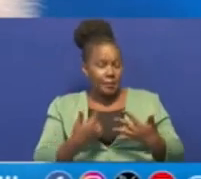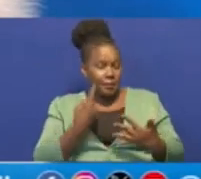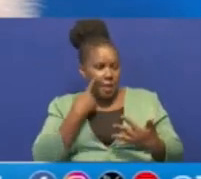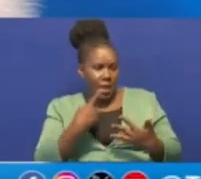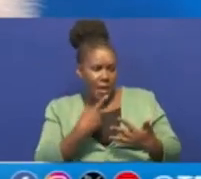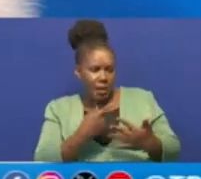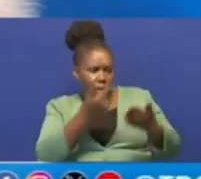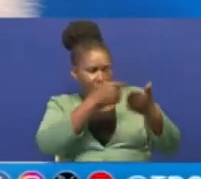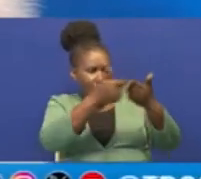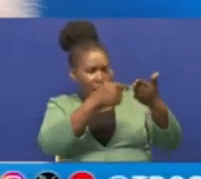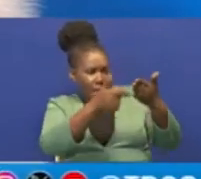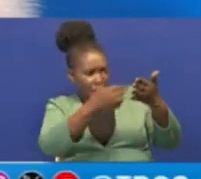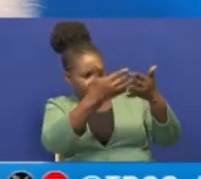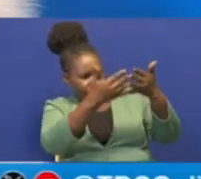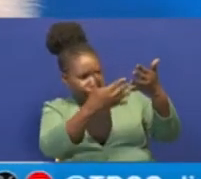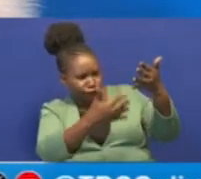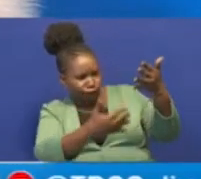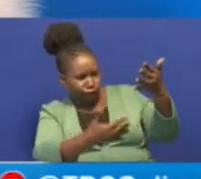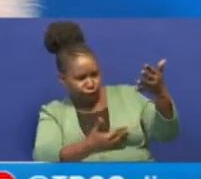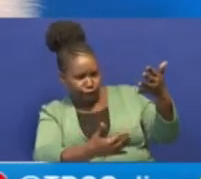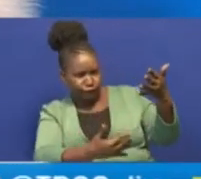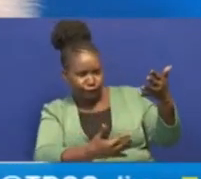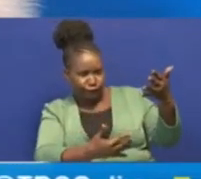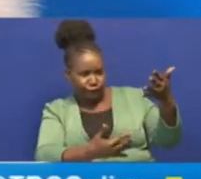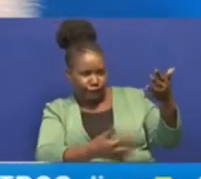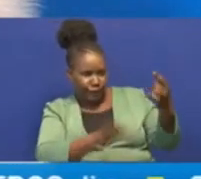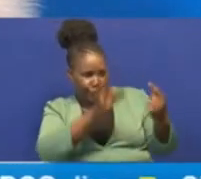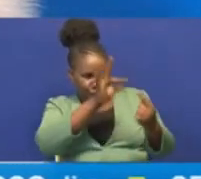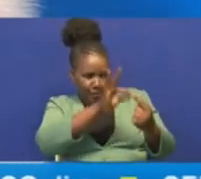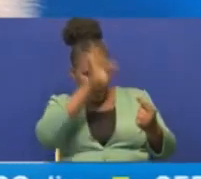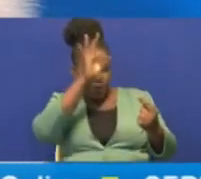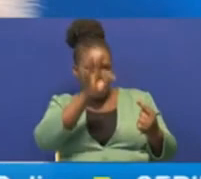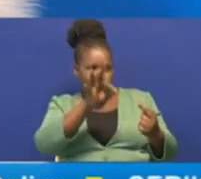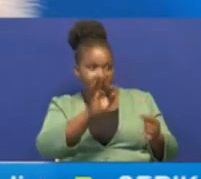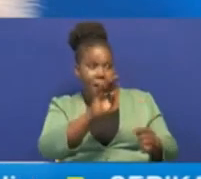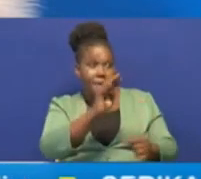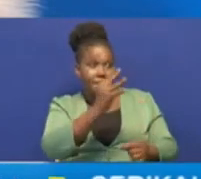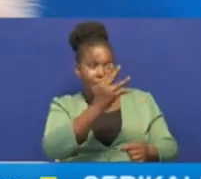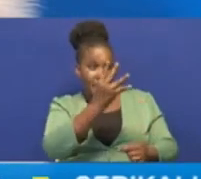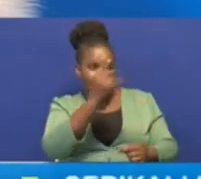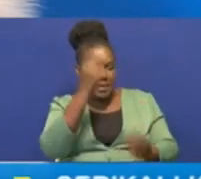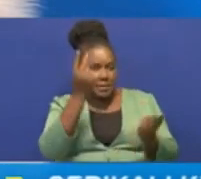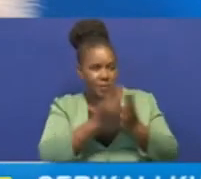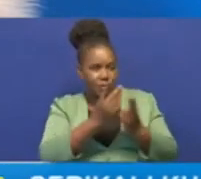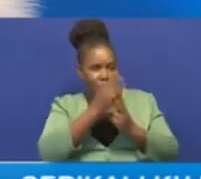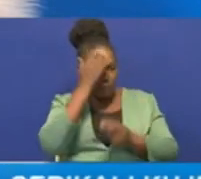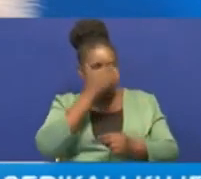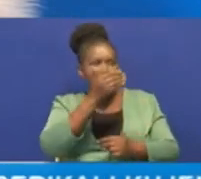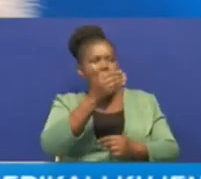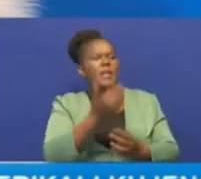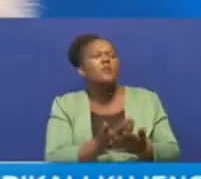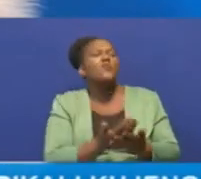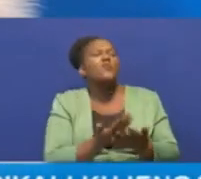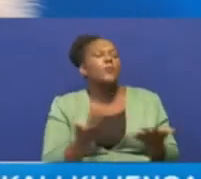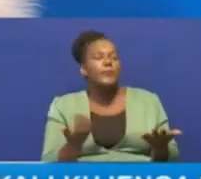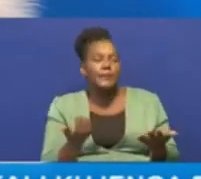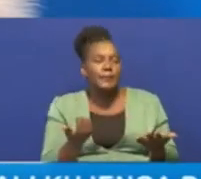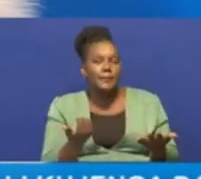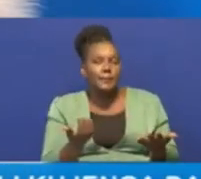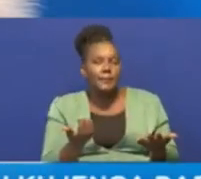kubwa kwa nini haya manne? Ni nini? Kwa sababu itakuwa kuna kitu sana ama kukamilika